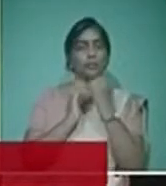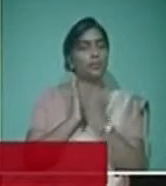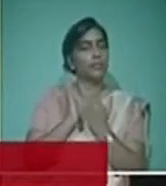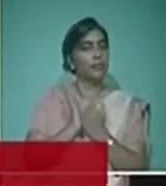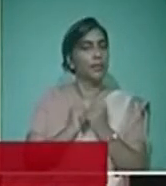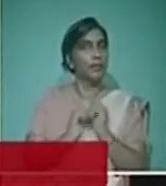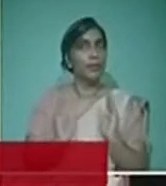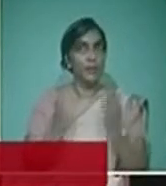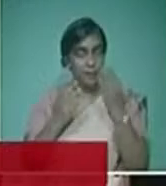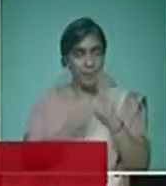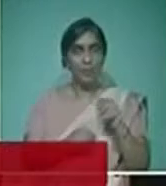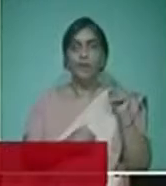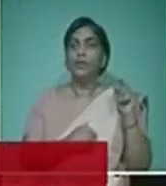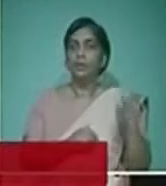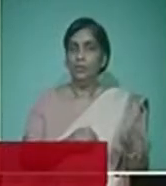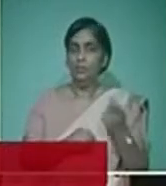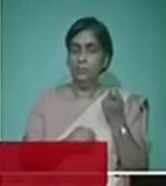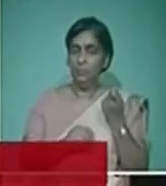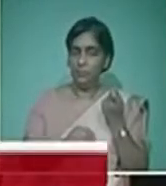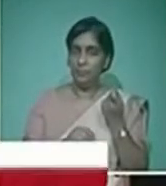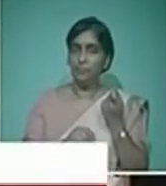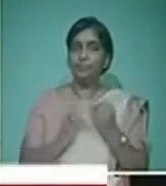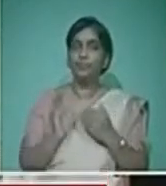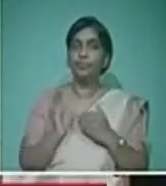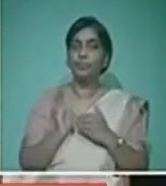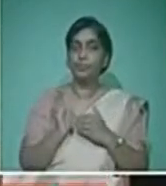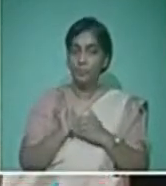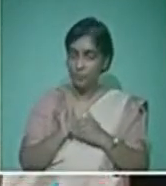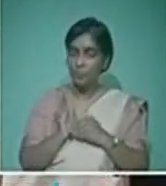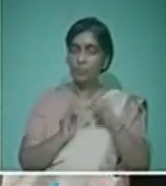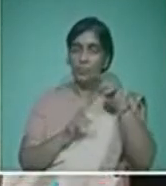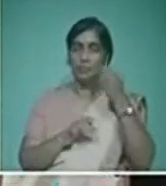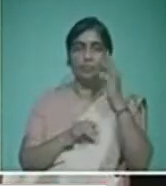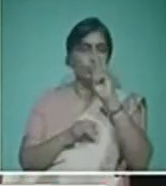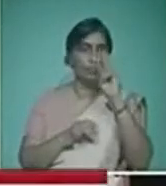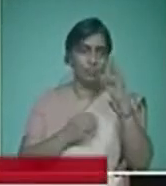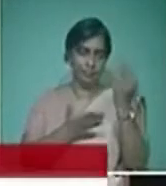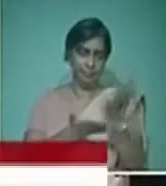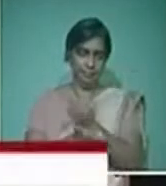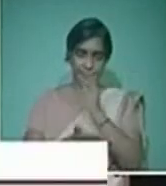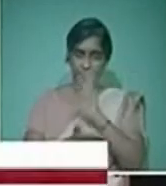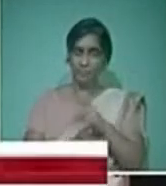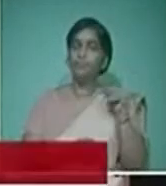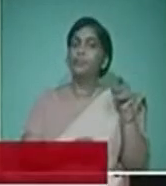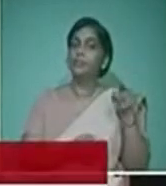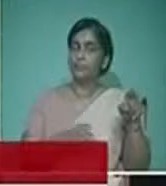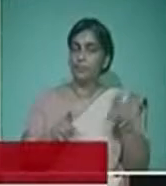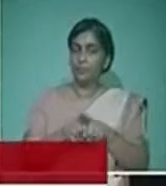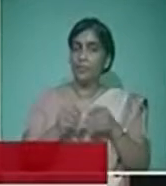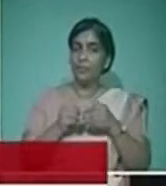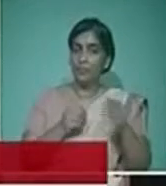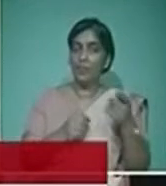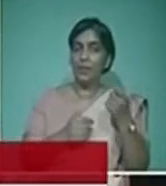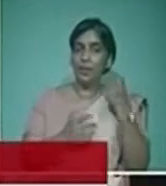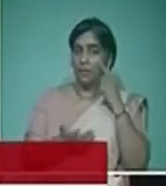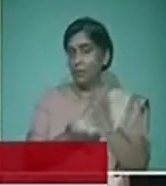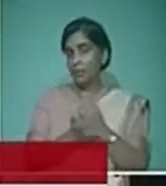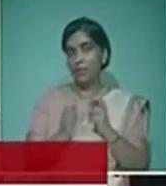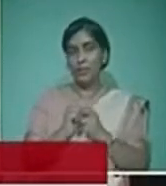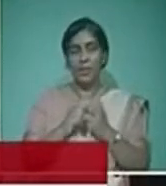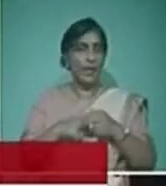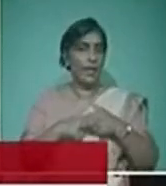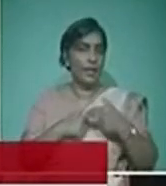ක්‍රියාත්මක කිරීම සඳහා රුපියල් බිලියන් 133ක් වෙන් කර තිබෙනවා. ඒ අනුව පවතින ආර්ථික තත්ත්වයේ